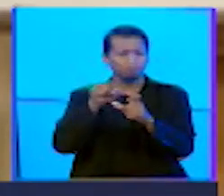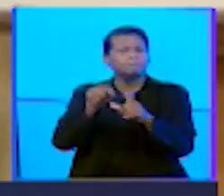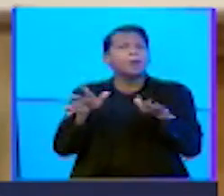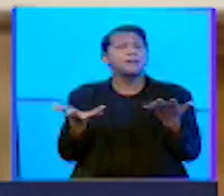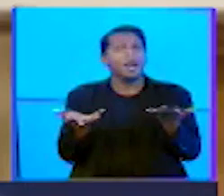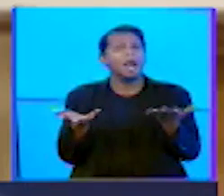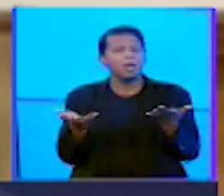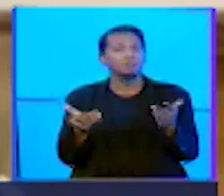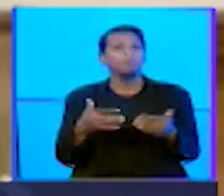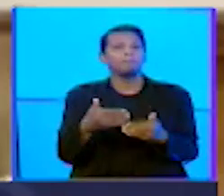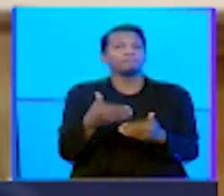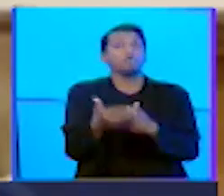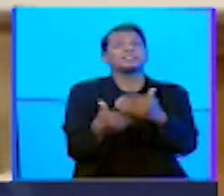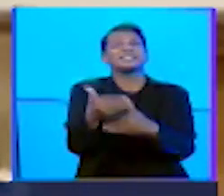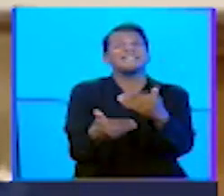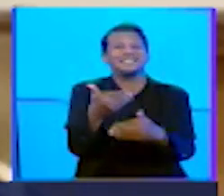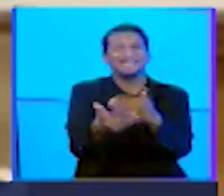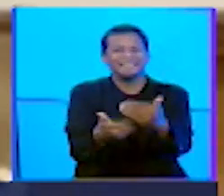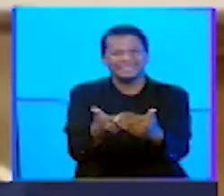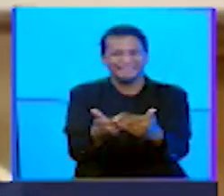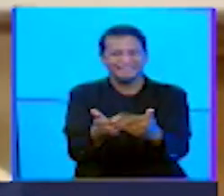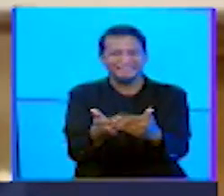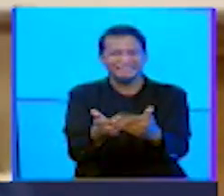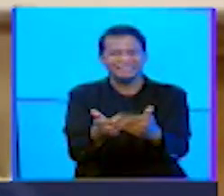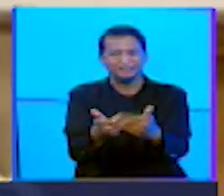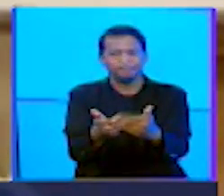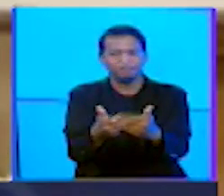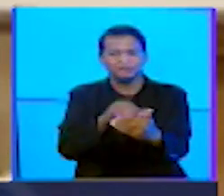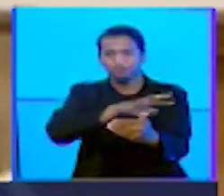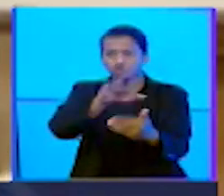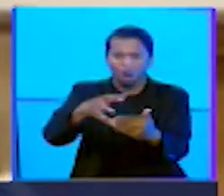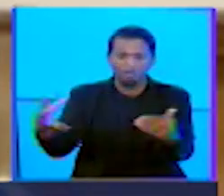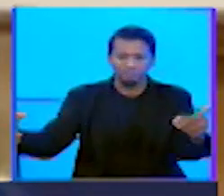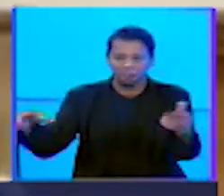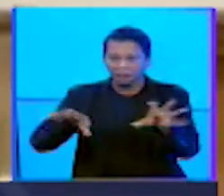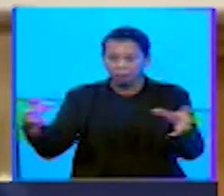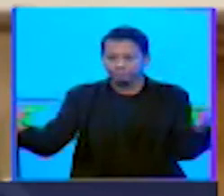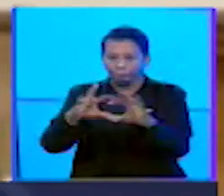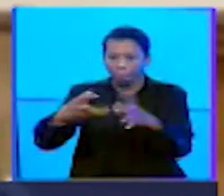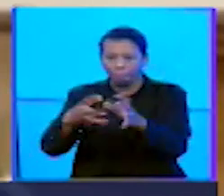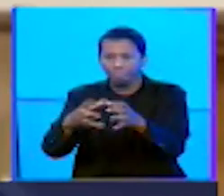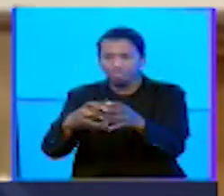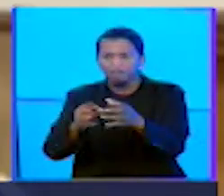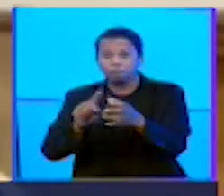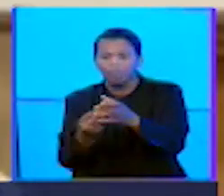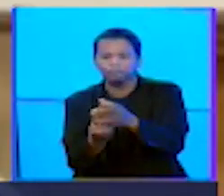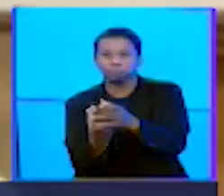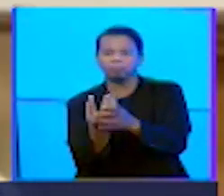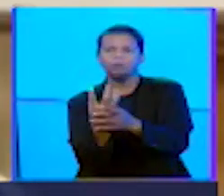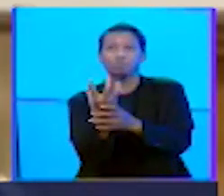di mana material vulkanik itu sudah ada di permukaan. Jadi kalau ada kubah lava, ini